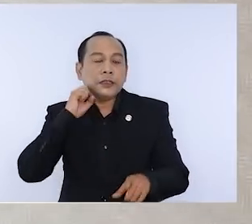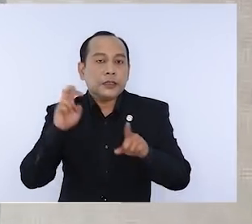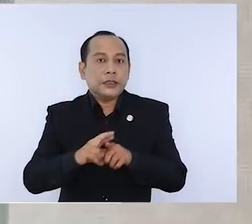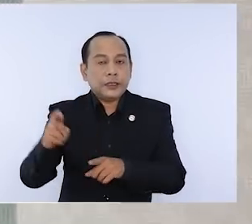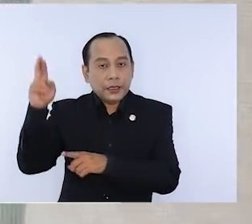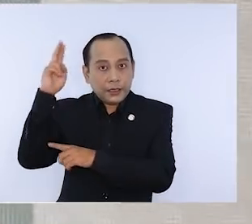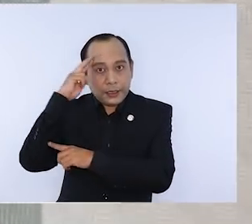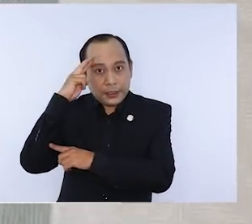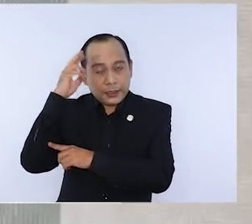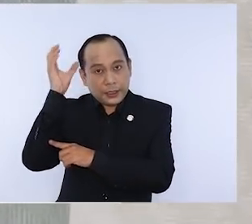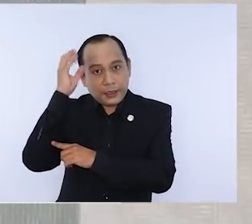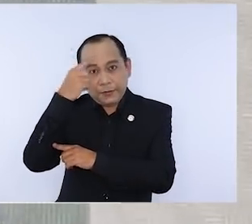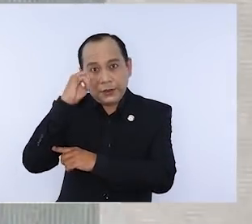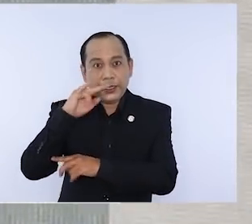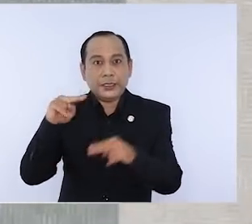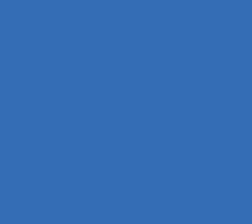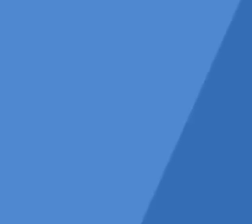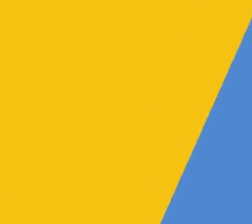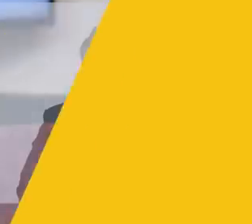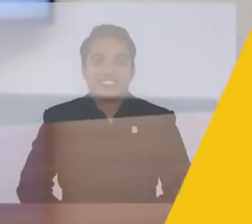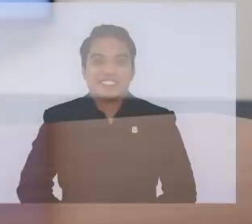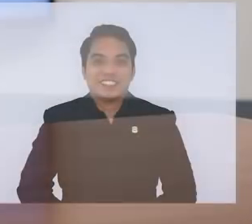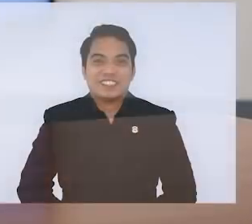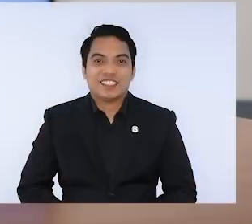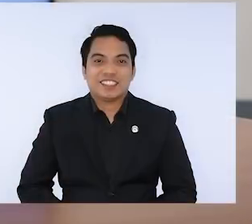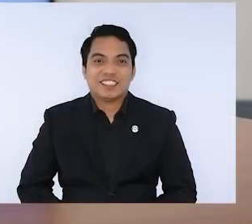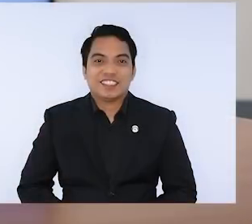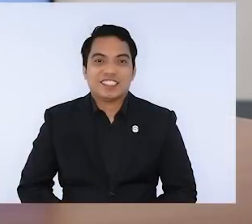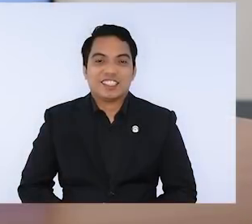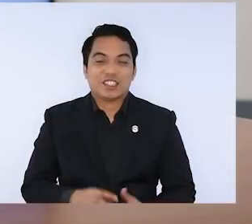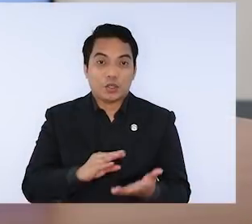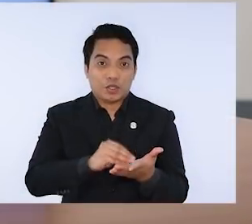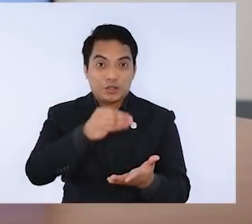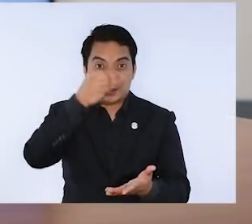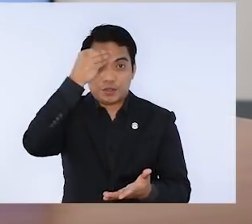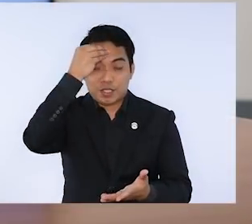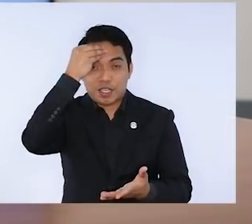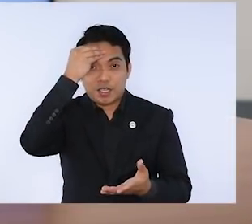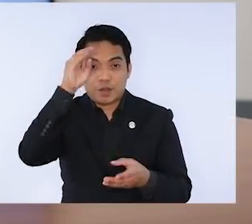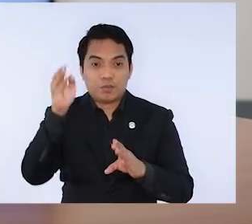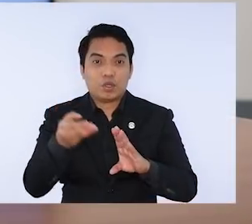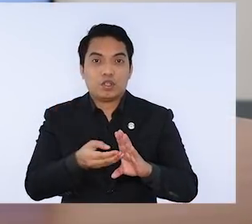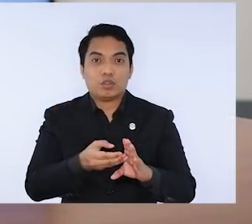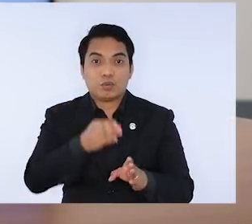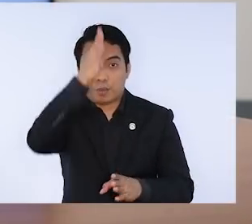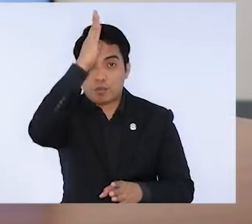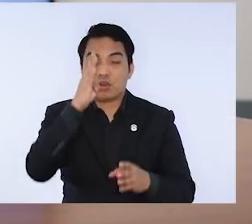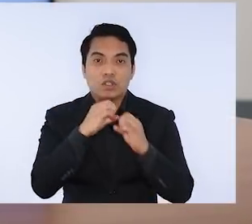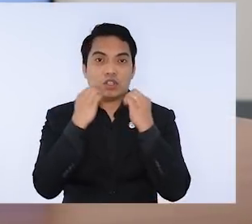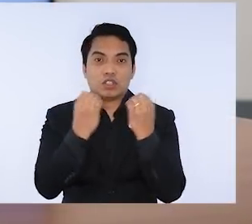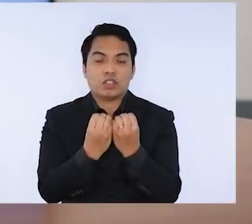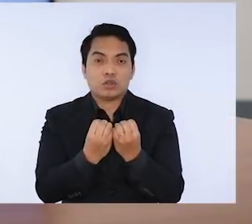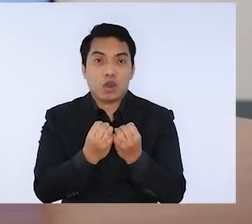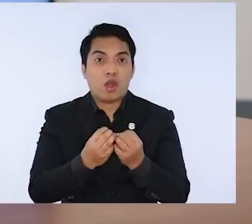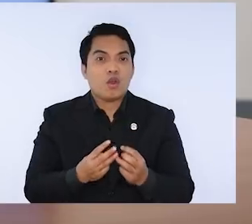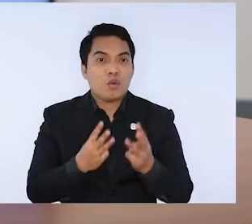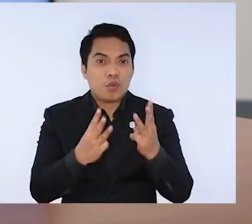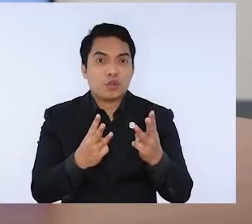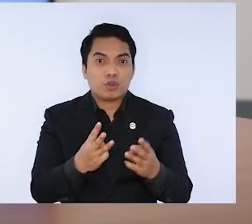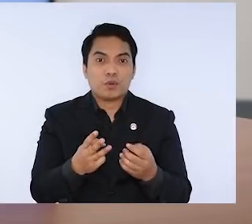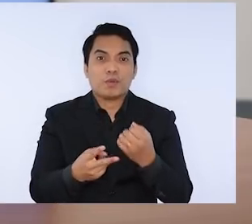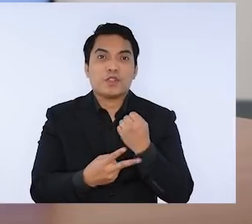para sa Iglesia ni Cristo News Network. Natutuhan ng mga nasa kapisan ng Buklod ang pamamaraan ng